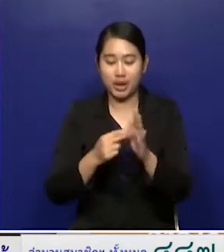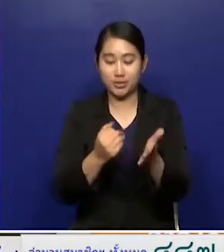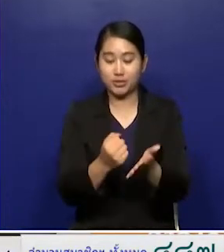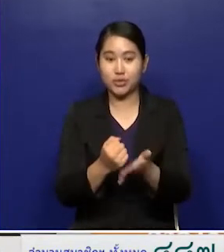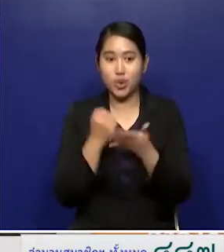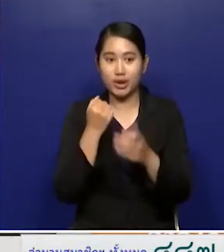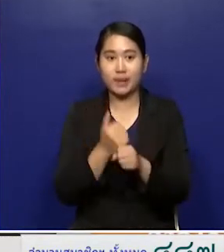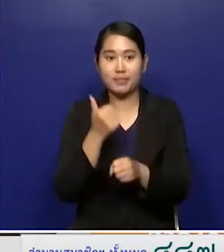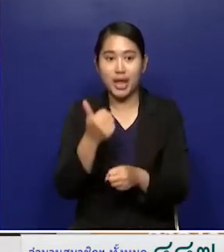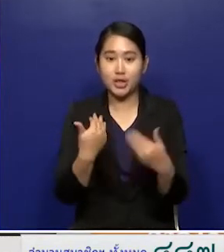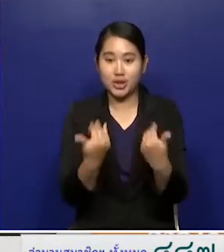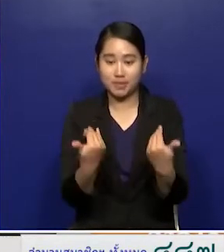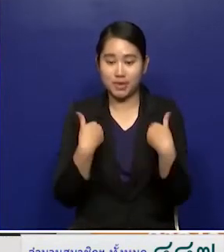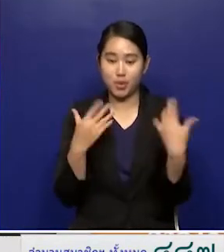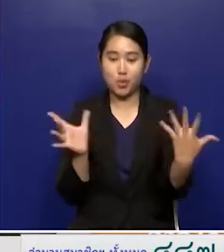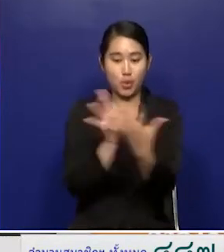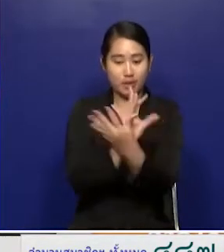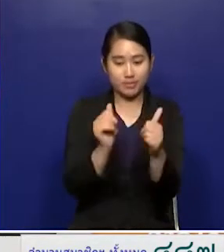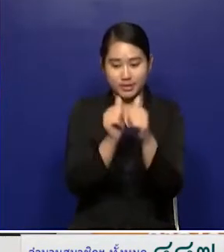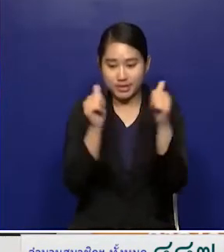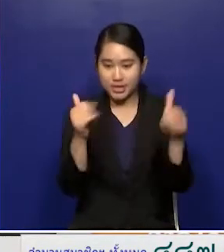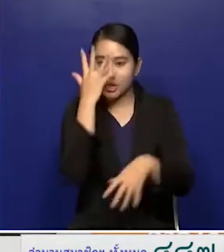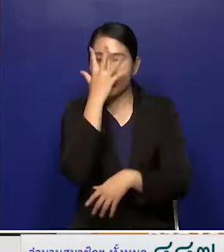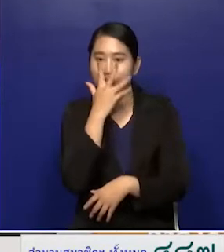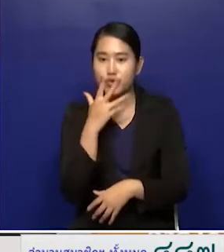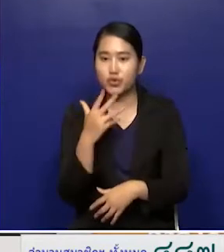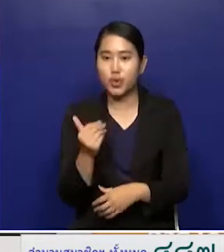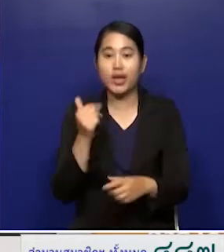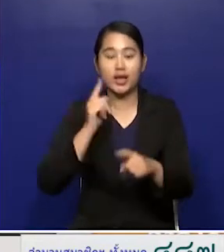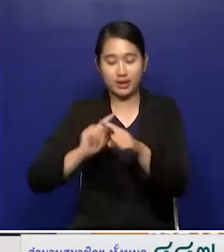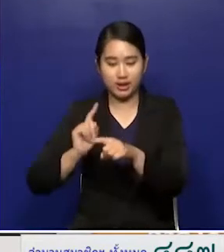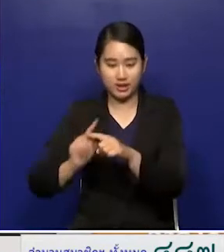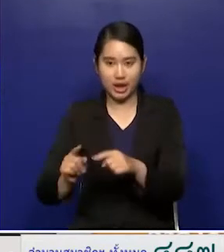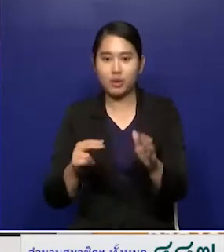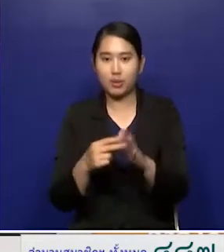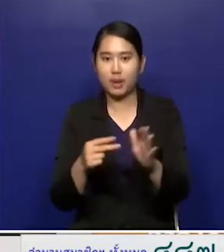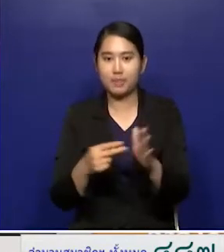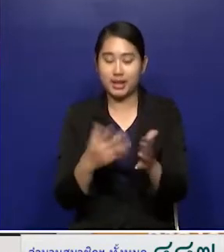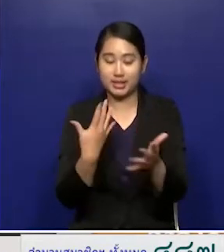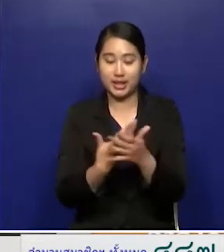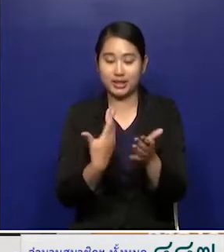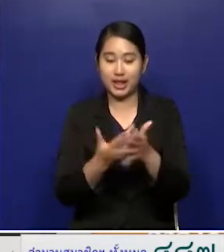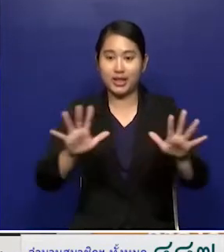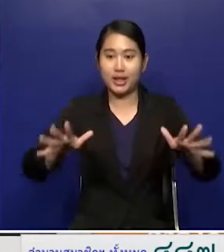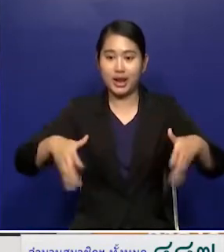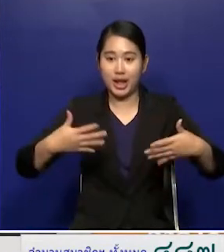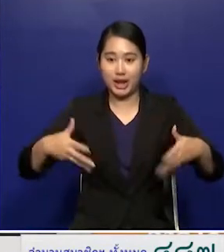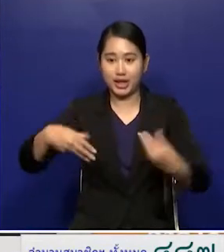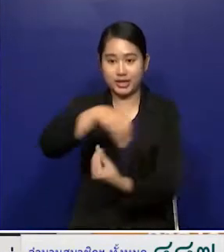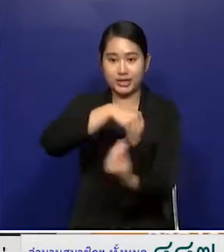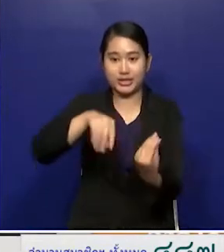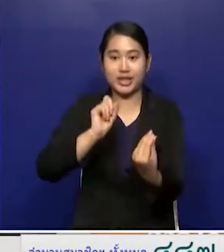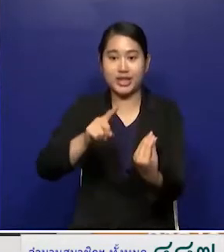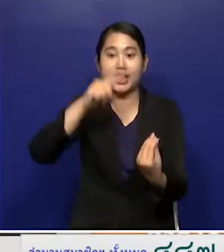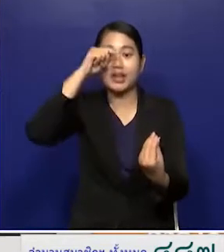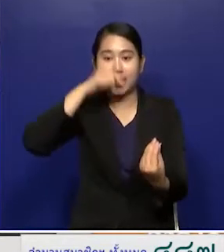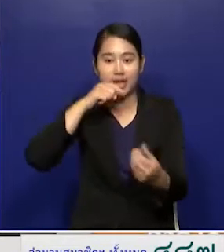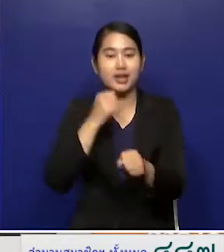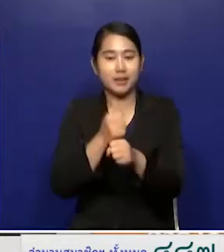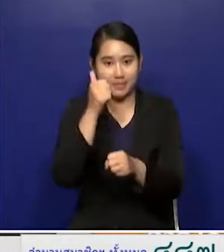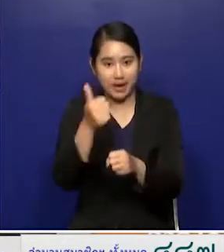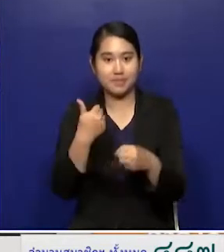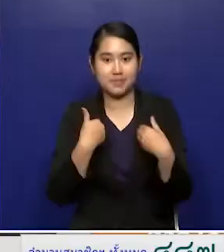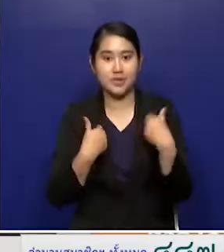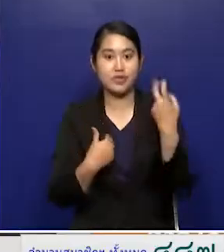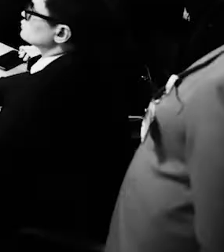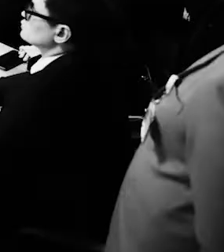ีวฒนธษมดๆ ที่สวยงามที่สามารถขายได้ที่สามารถสรางเน็เงินใหกับเศรฐษิใพเทศไยได้ก็มอยู่ 2 ปเทศครั ขอ